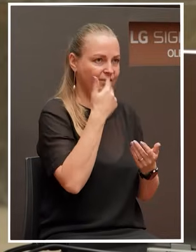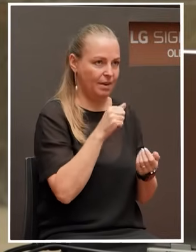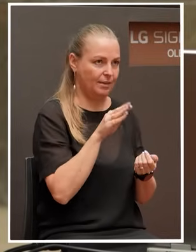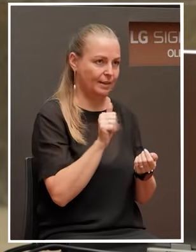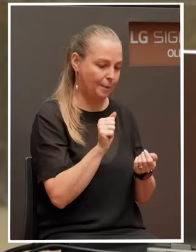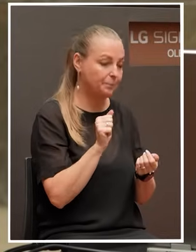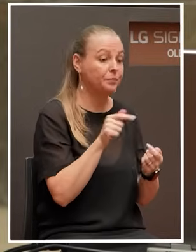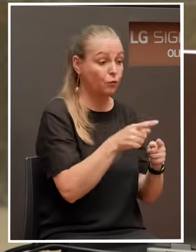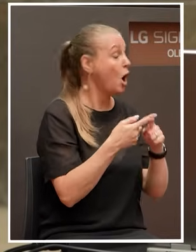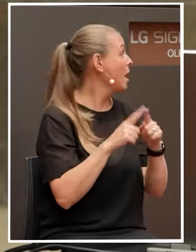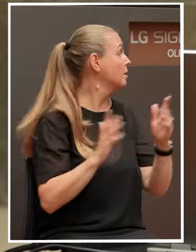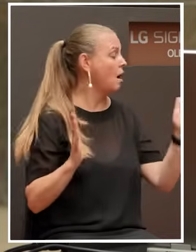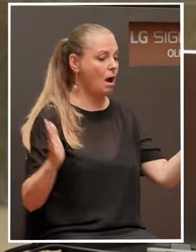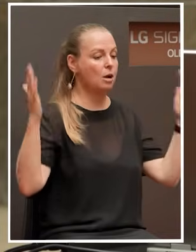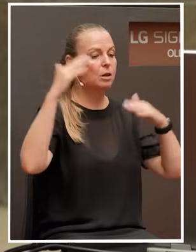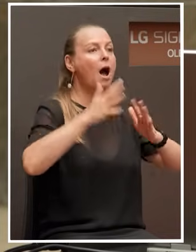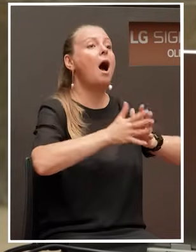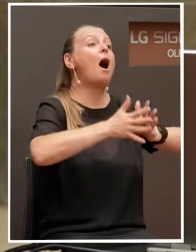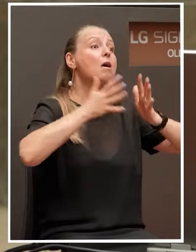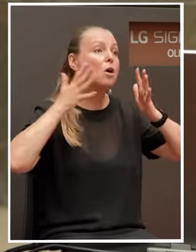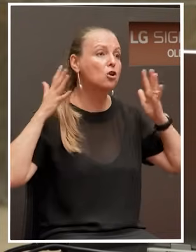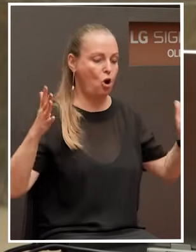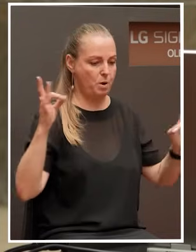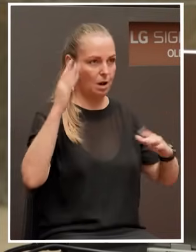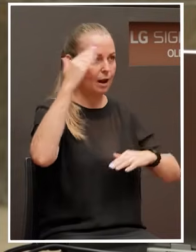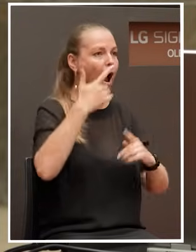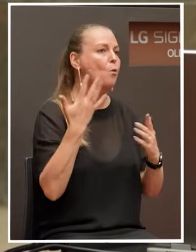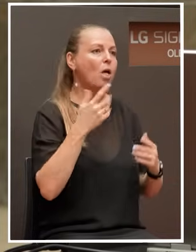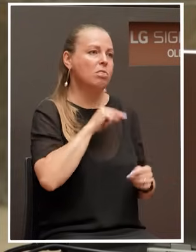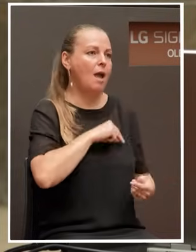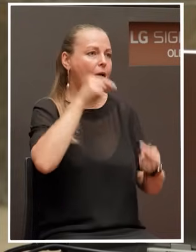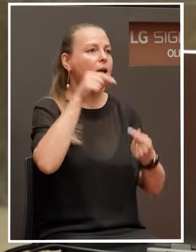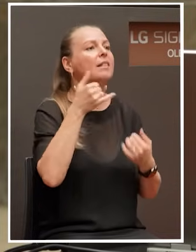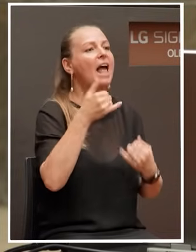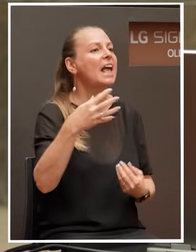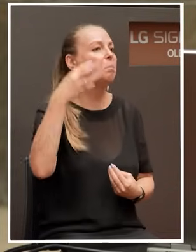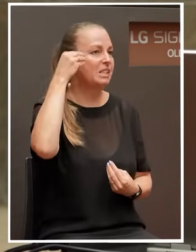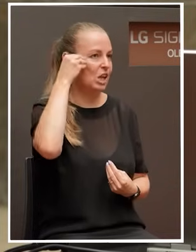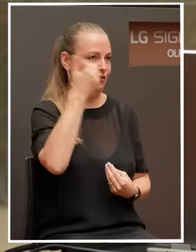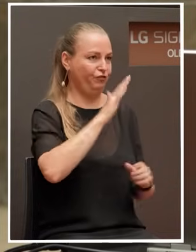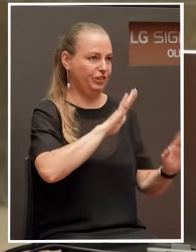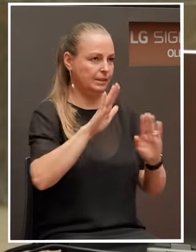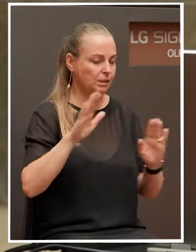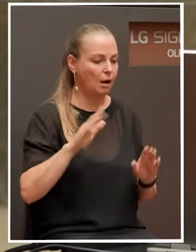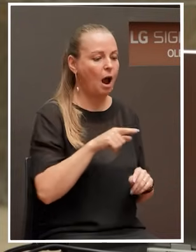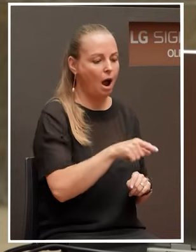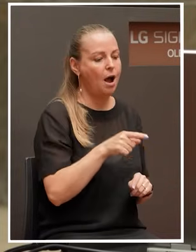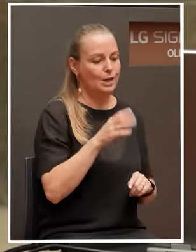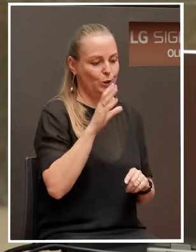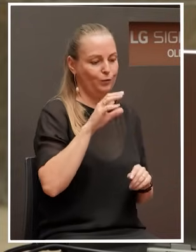эта картина огромных размеров, нехарактерных для импрессионистических выставок, она, конечно, для Жоржа